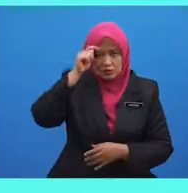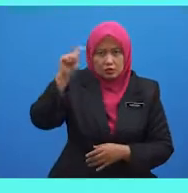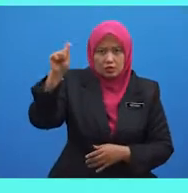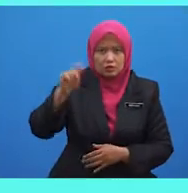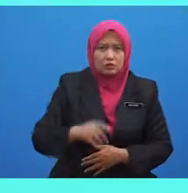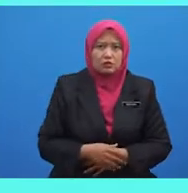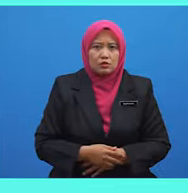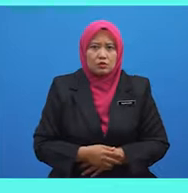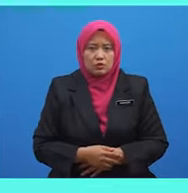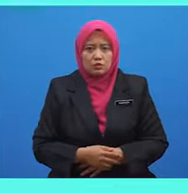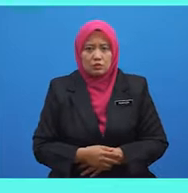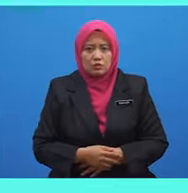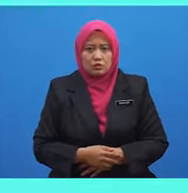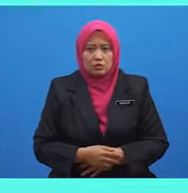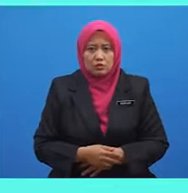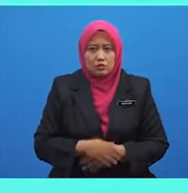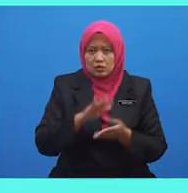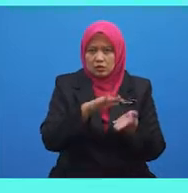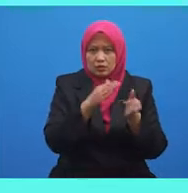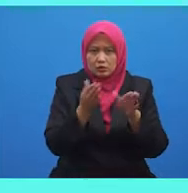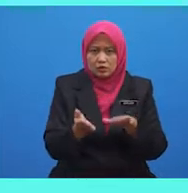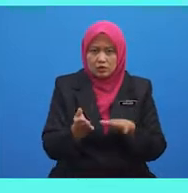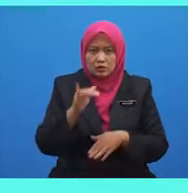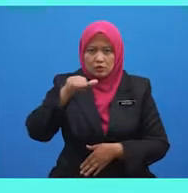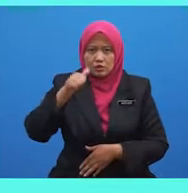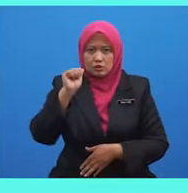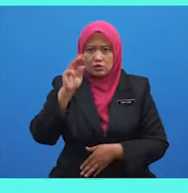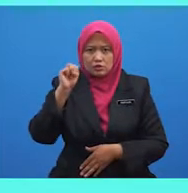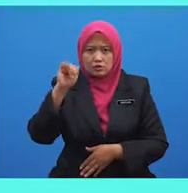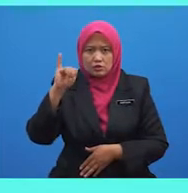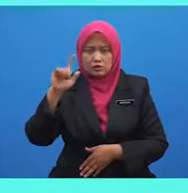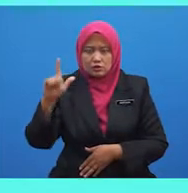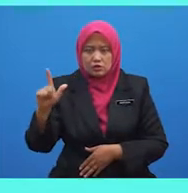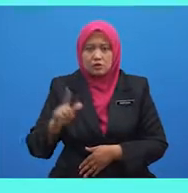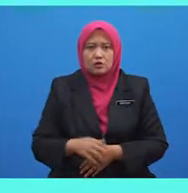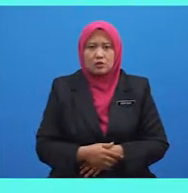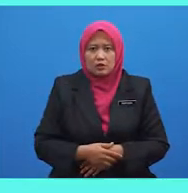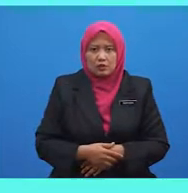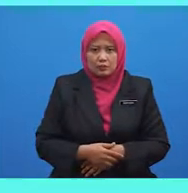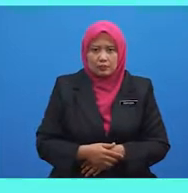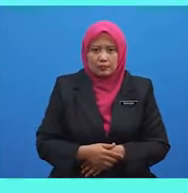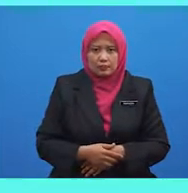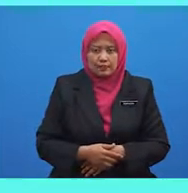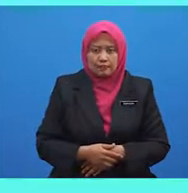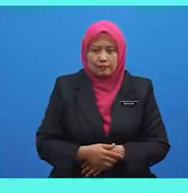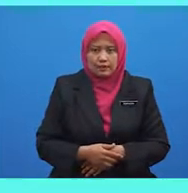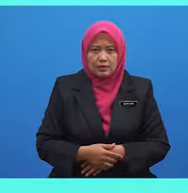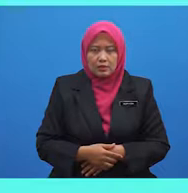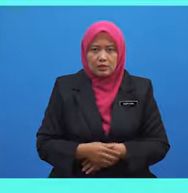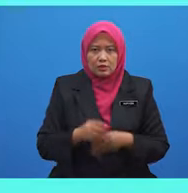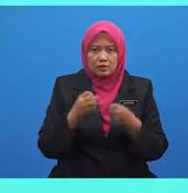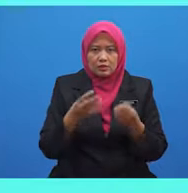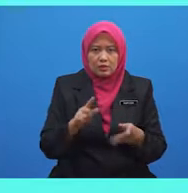Johor Riau. Kematian Tun Habib Abdul Jamil atau lebih dikenali dengan gelaran Bendahara Padang Sarjana